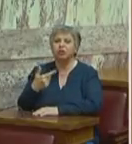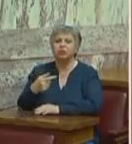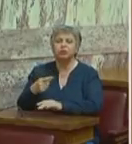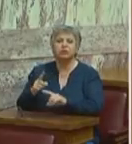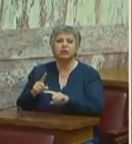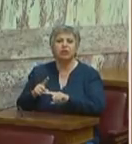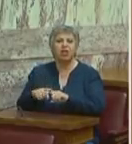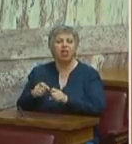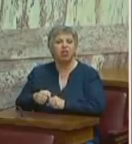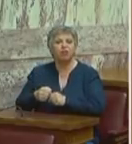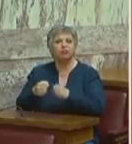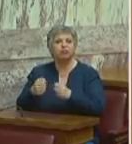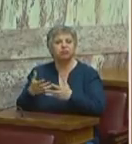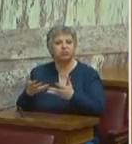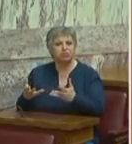της,